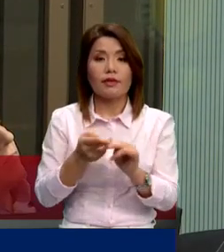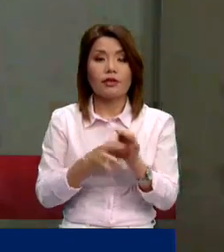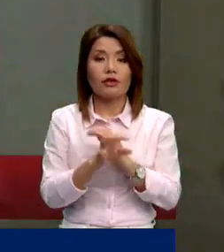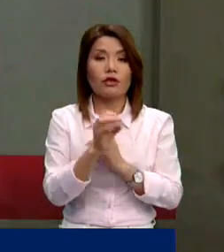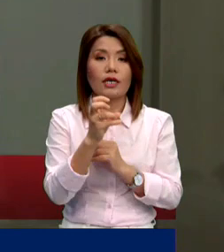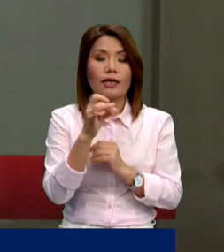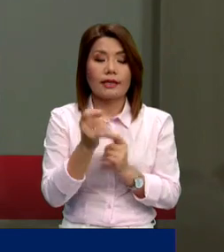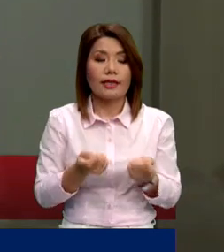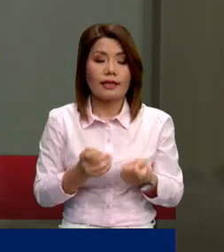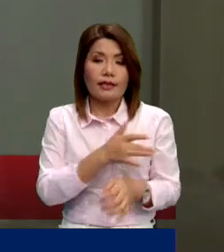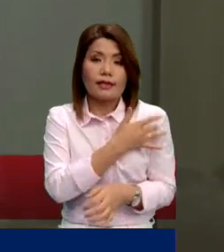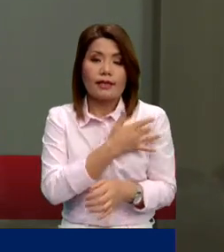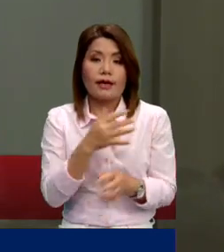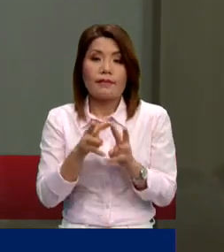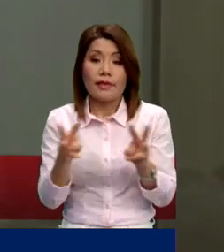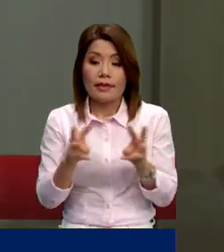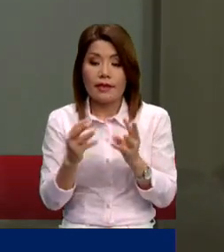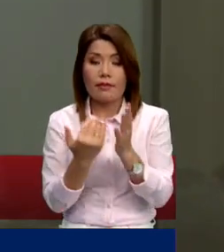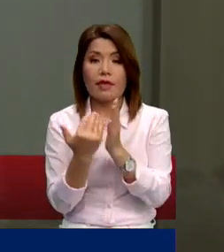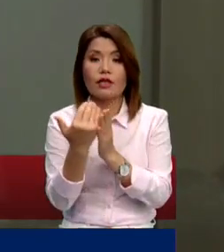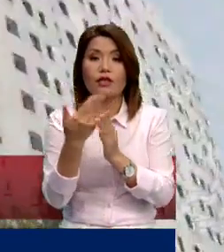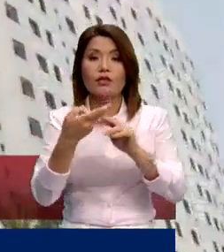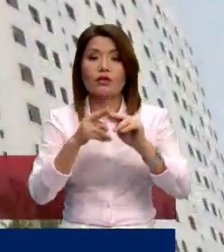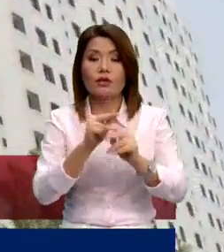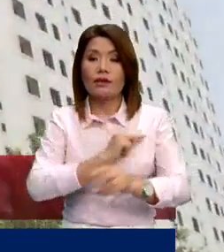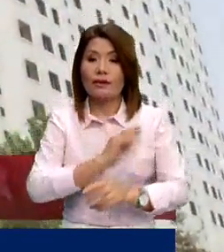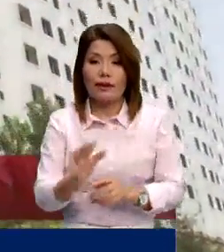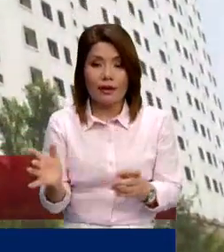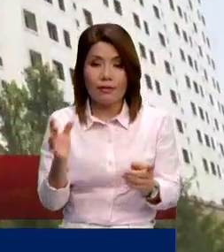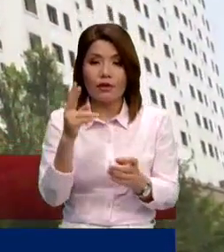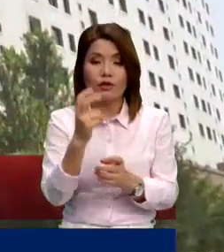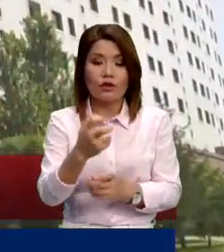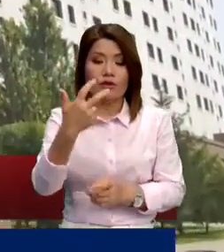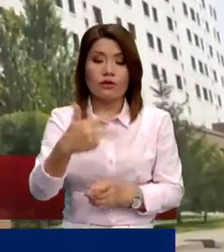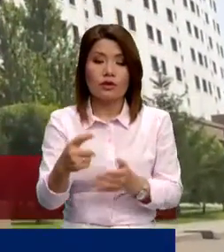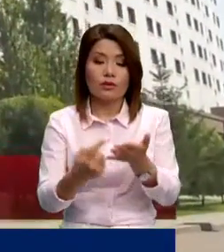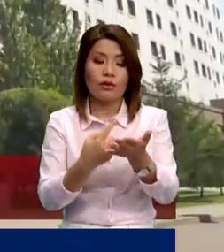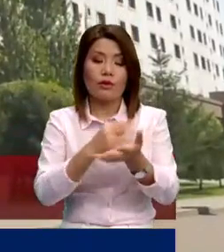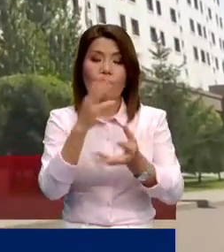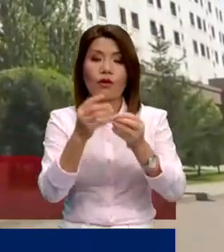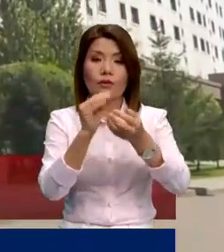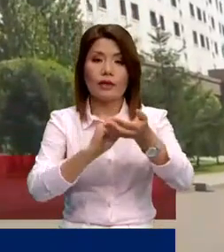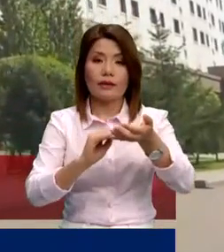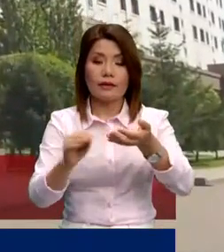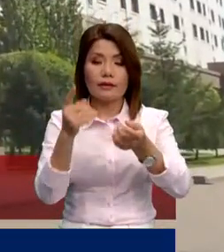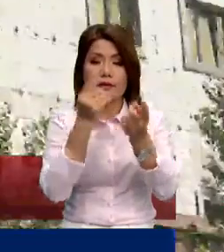қызметкері бір күн ішінде министрліктегі платформа жұмыс істемейді деген 230 беттік қорытынды жазған